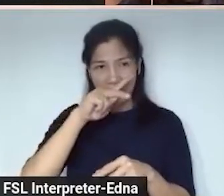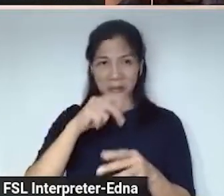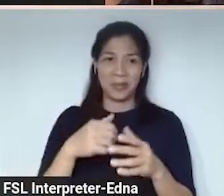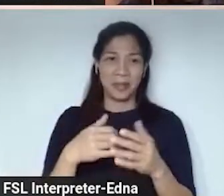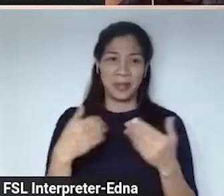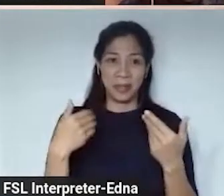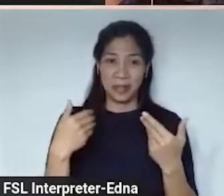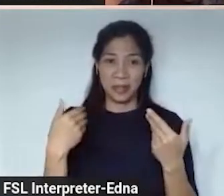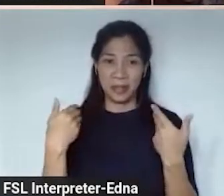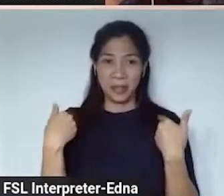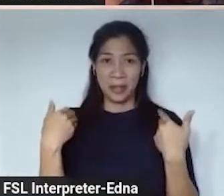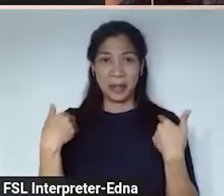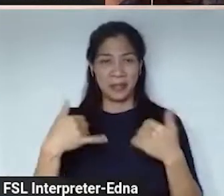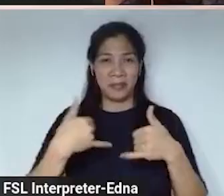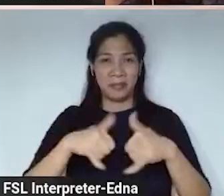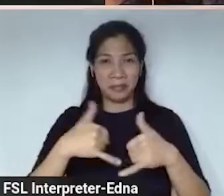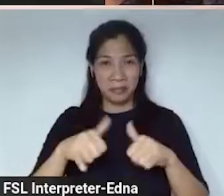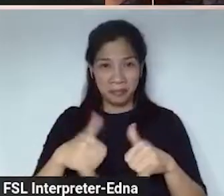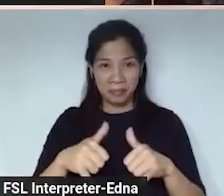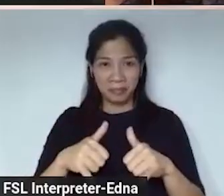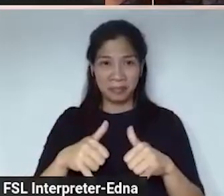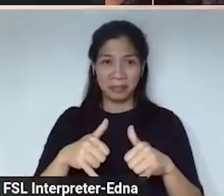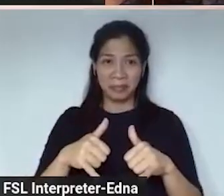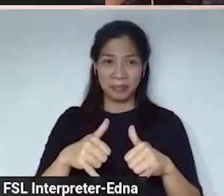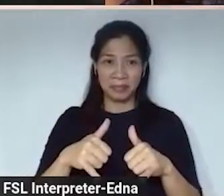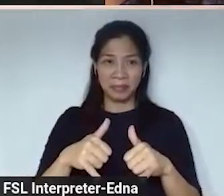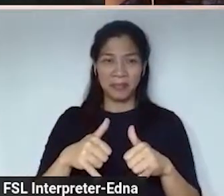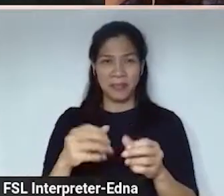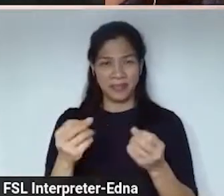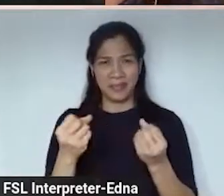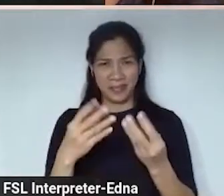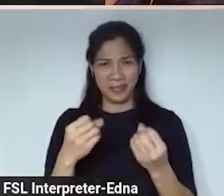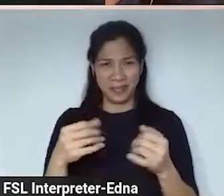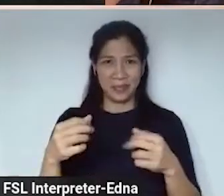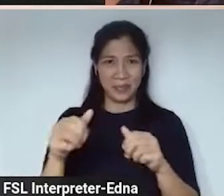lang naglalaro. Very playful ako nung ako ay